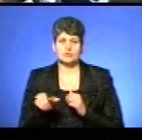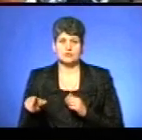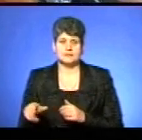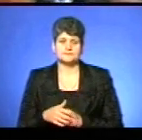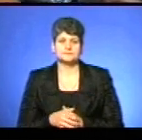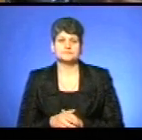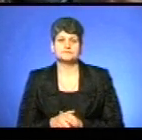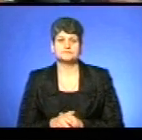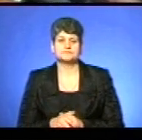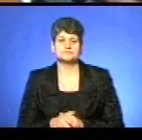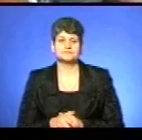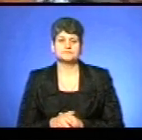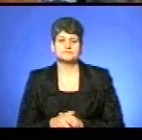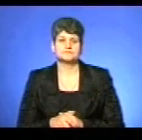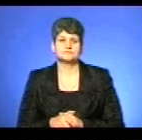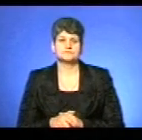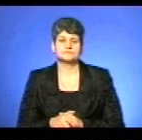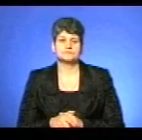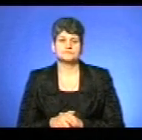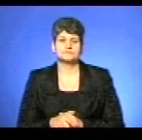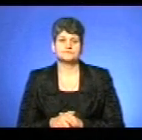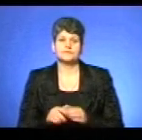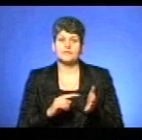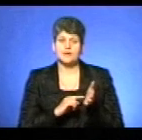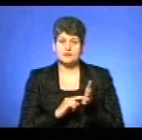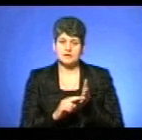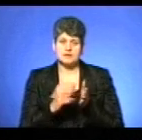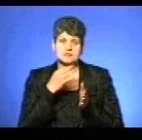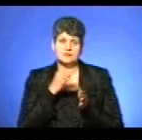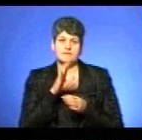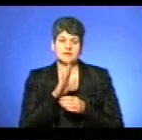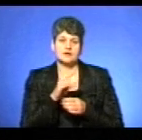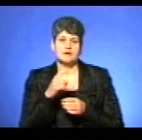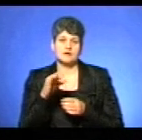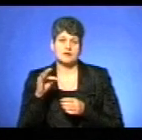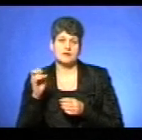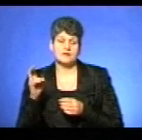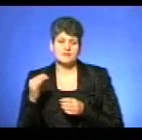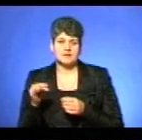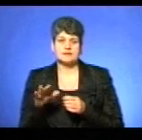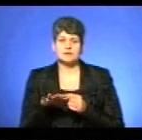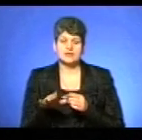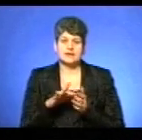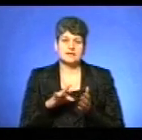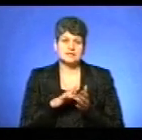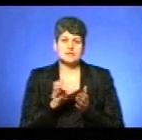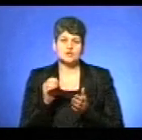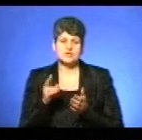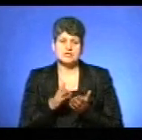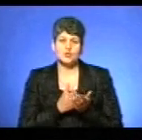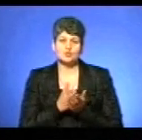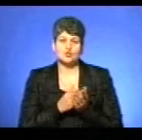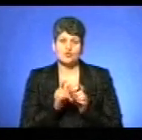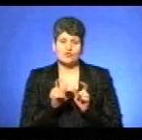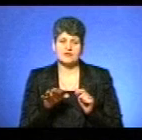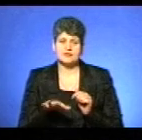Гадомська, Оксана Галіяш, новини. Зазначу, як повідомив Віталій Хоркавий, територіальний центр соціального обслуговування